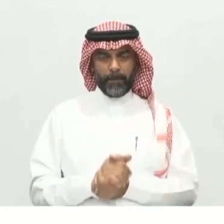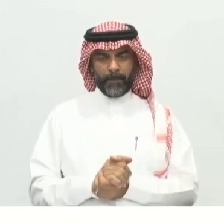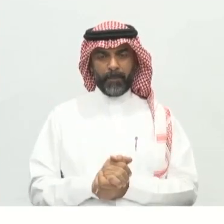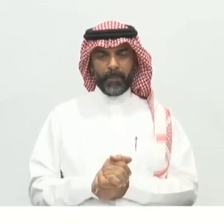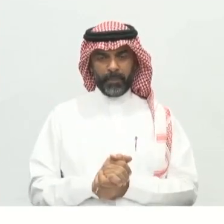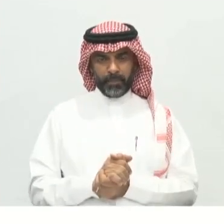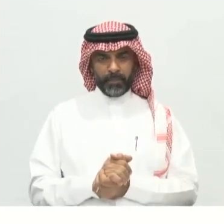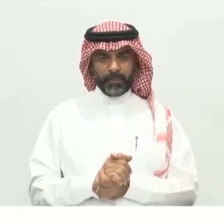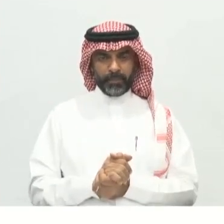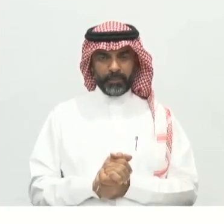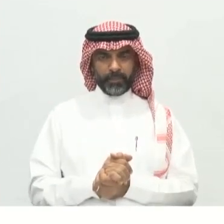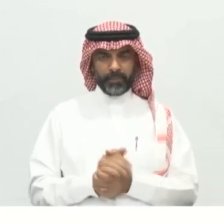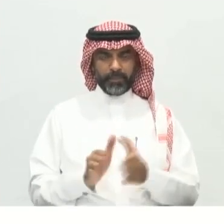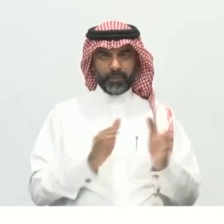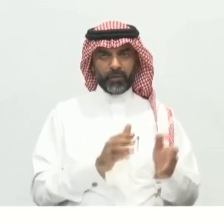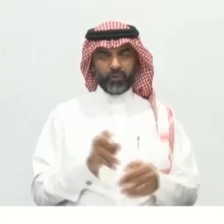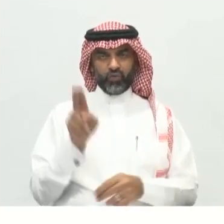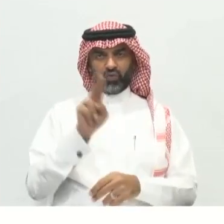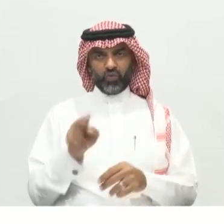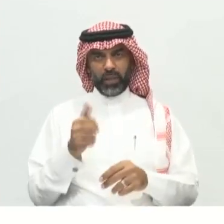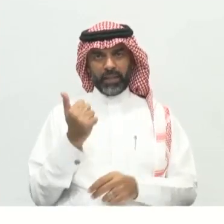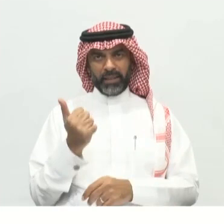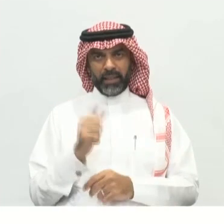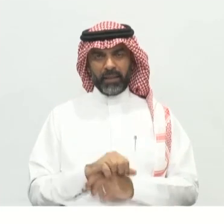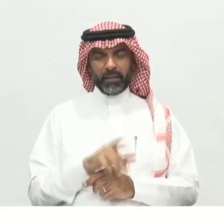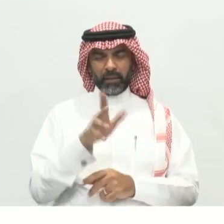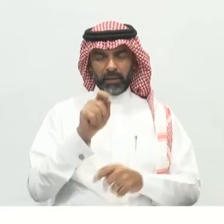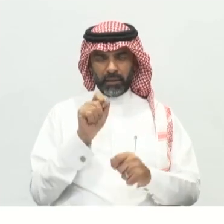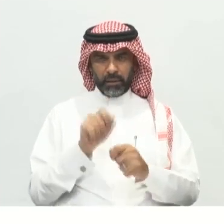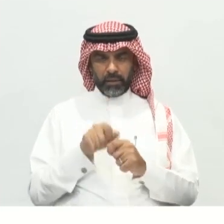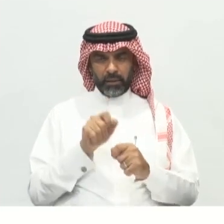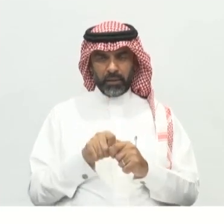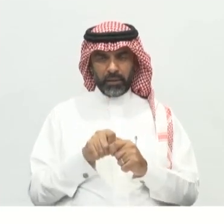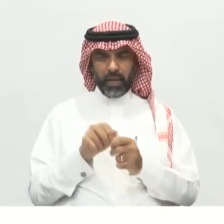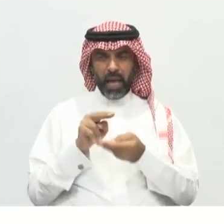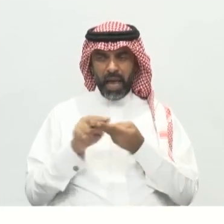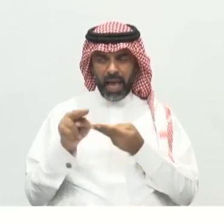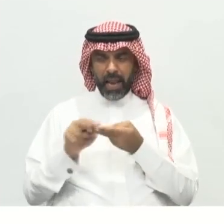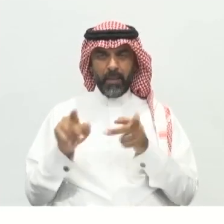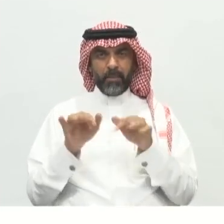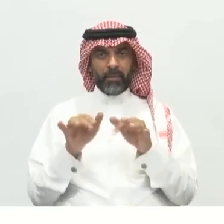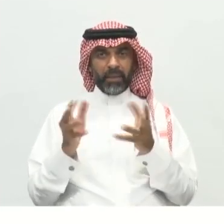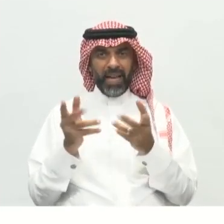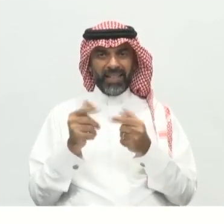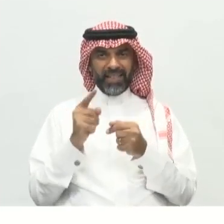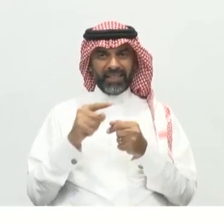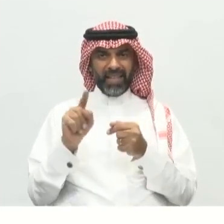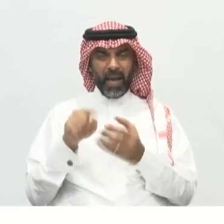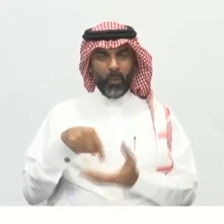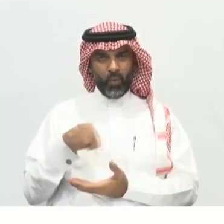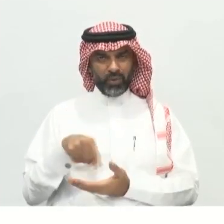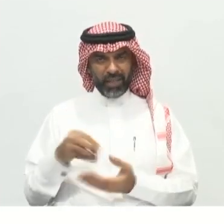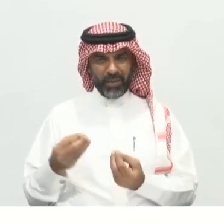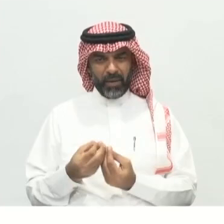المسار في السؤال السادس انشر خوارزميه حل برمجه الاعداد الصحيحه المختلطه